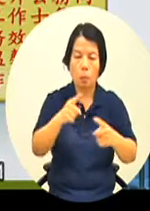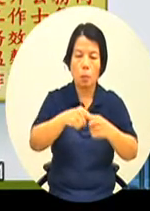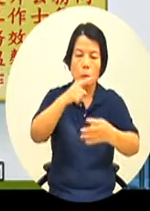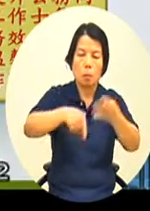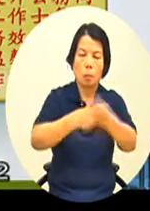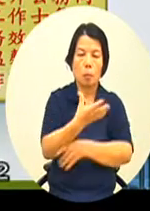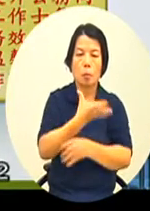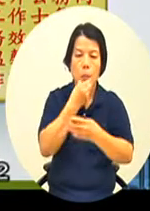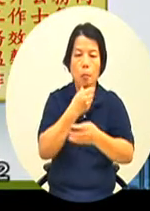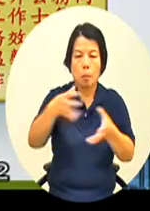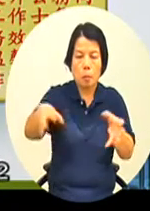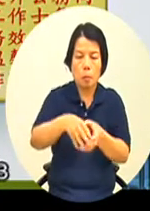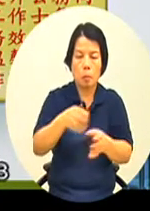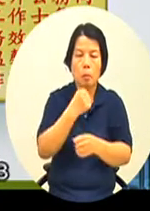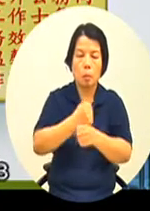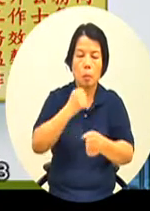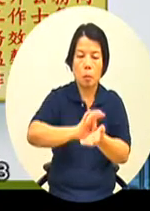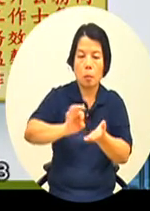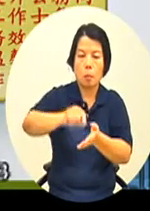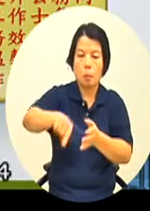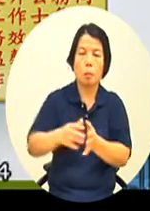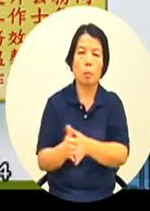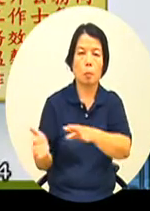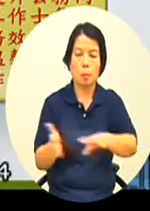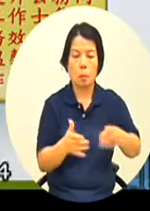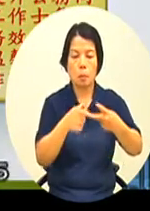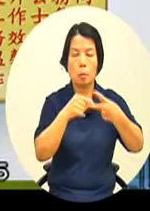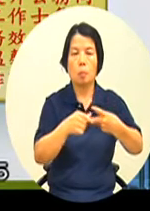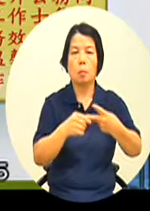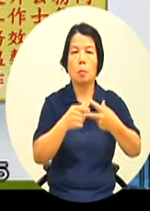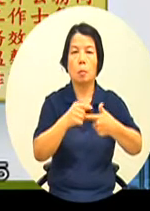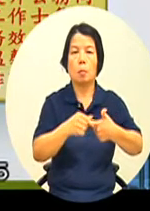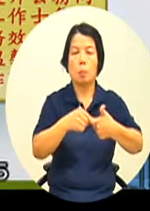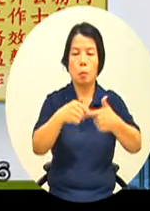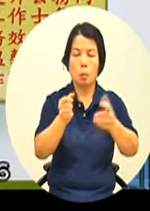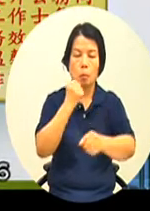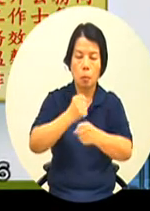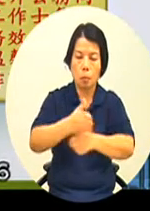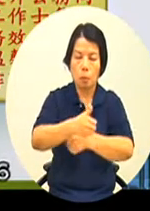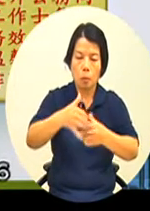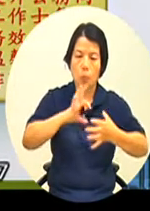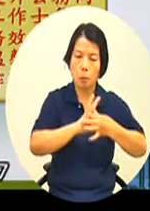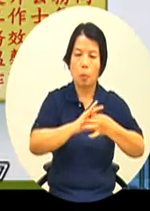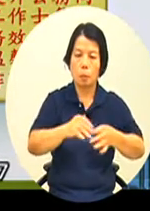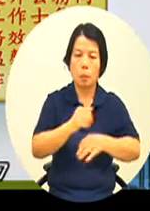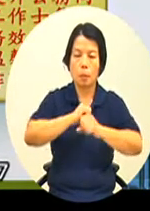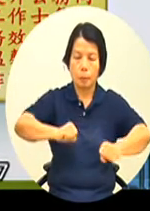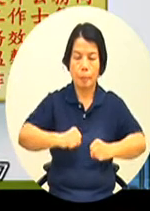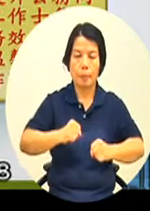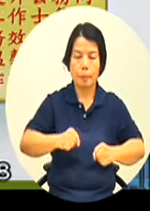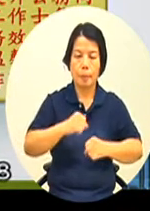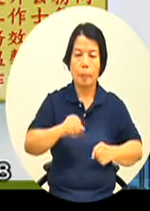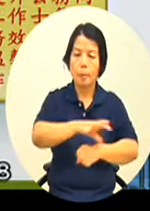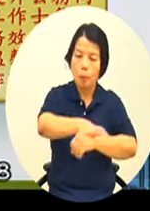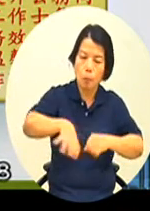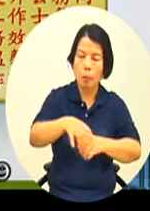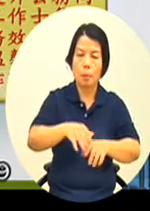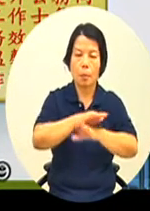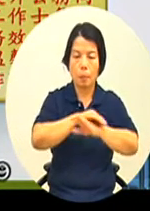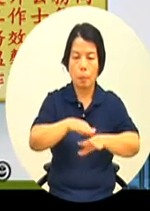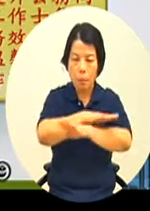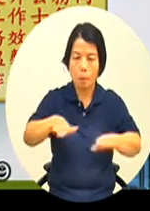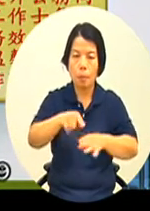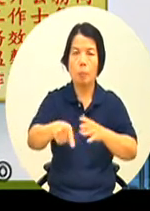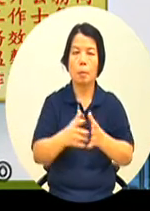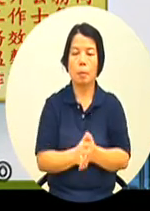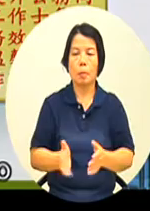及价值应用。第六个，更续员工协助关怀，促进健康安全职场，以提升公务同仁的工作